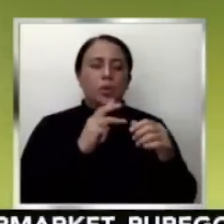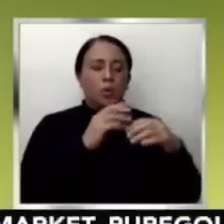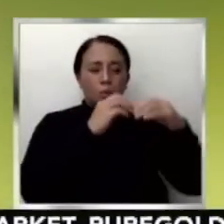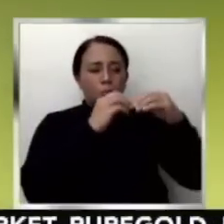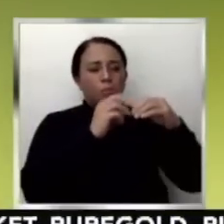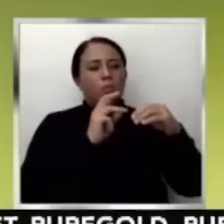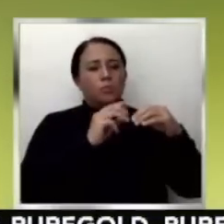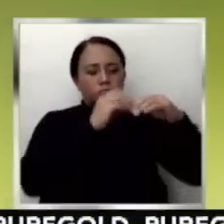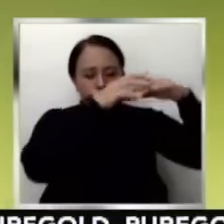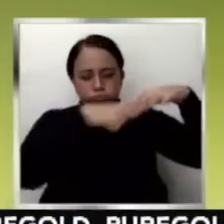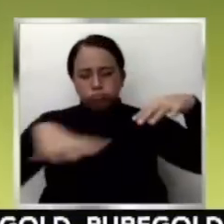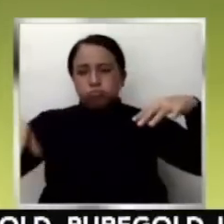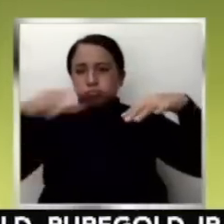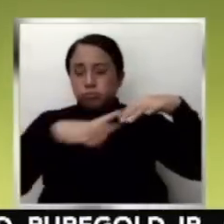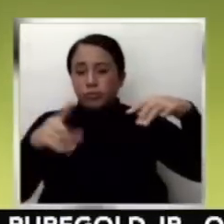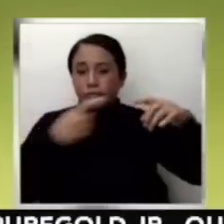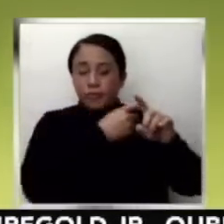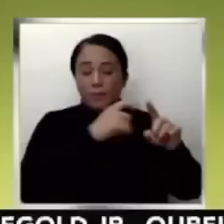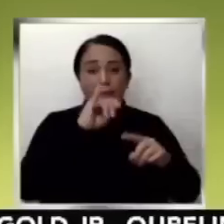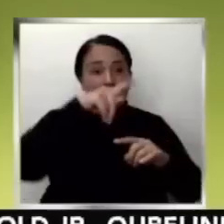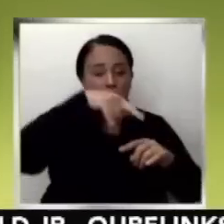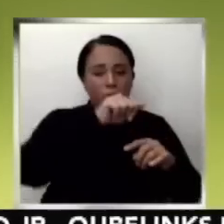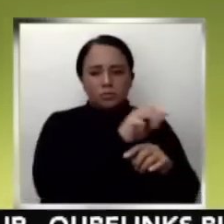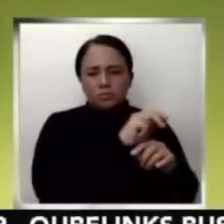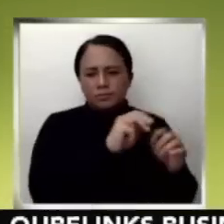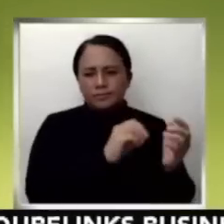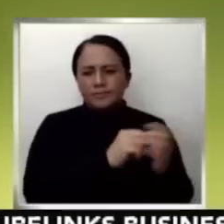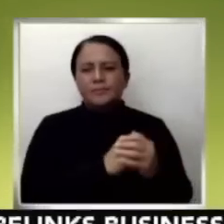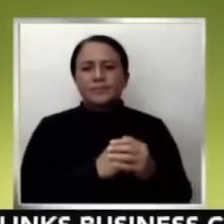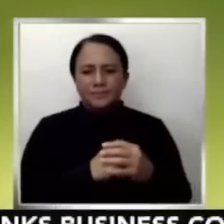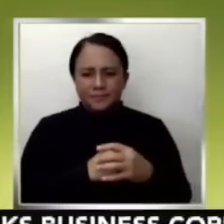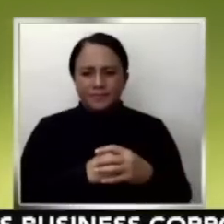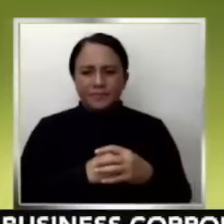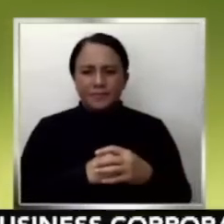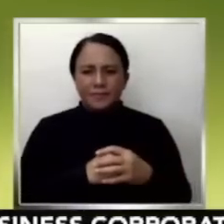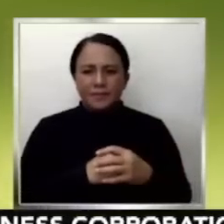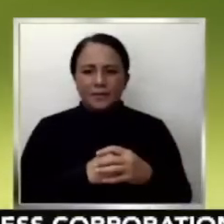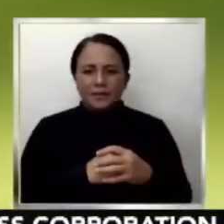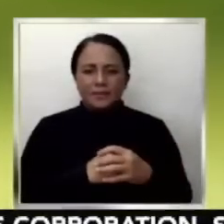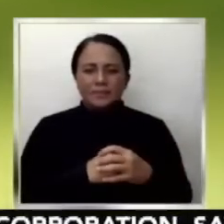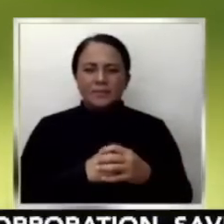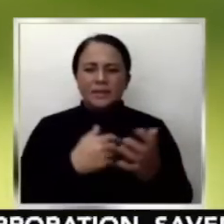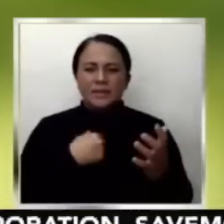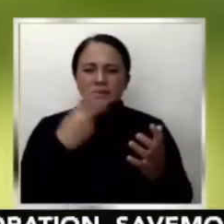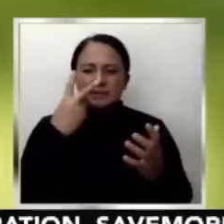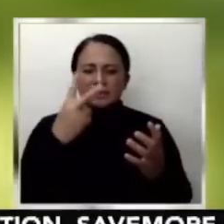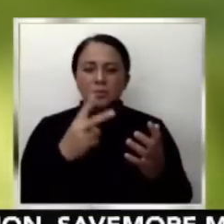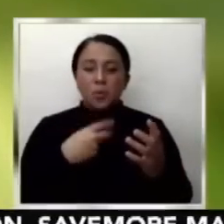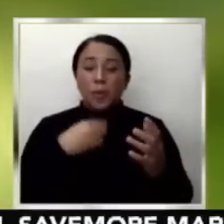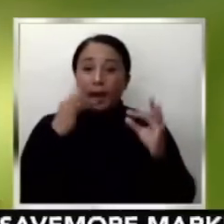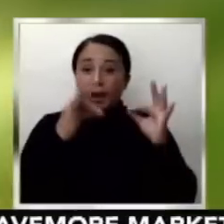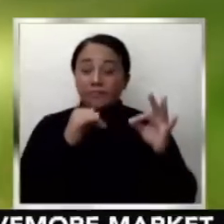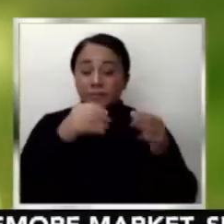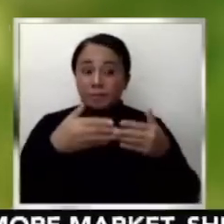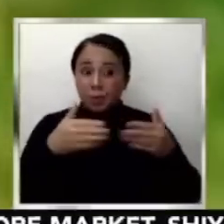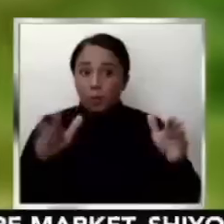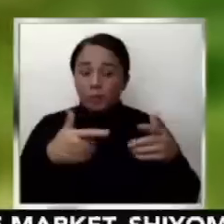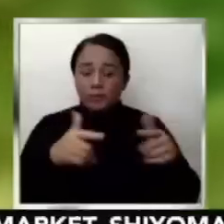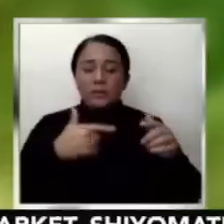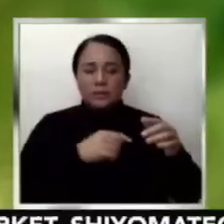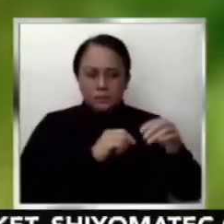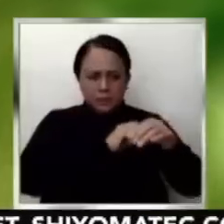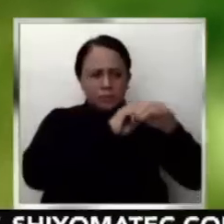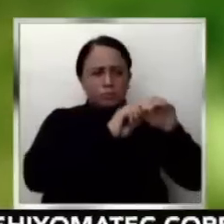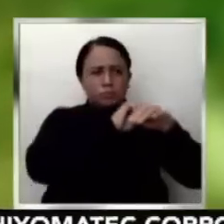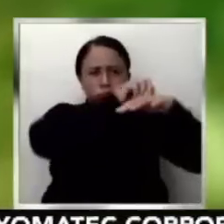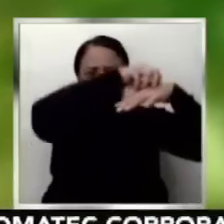umagos papuntang Bustos Dam. Dahil sobra na, umaapaw yan palabas ng Angat River na dumadaloy naman sa mga bayan